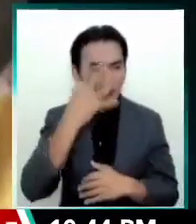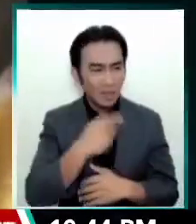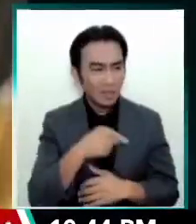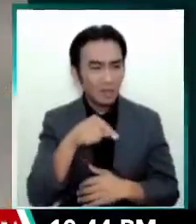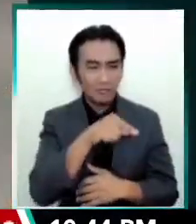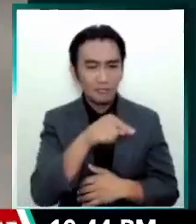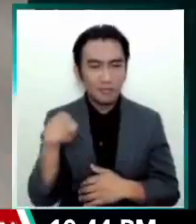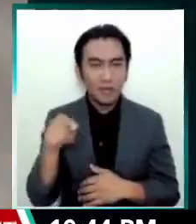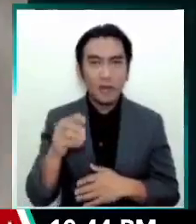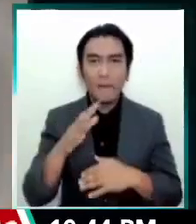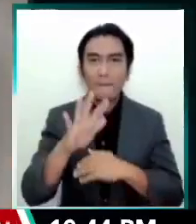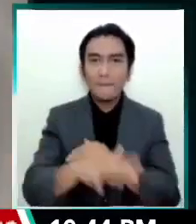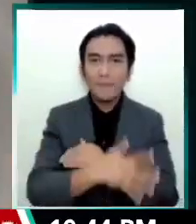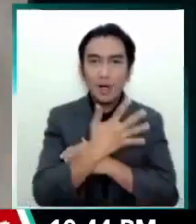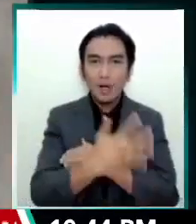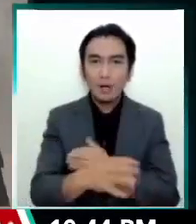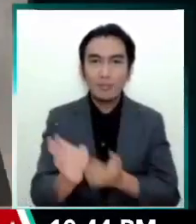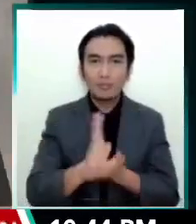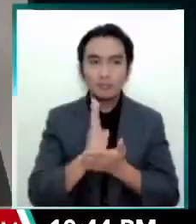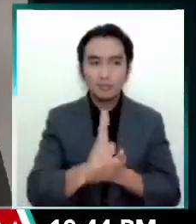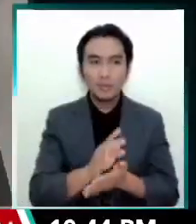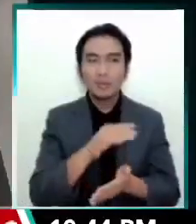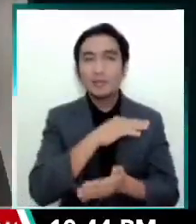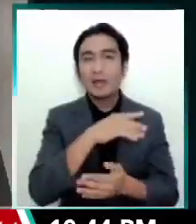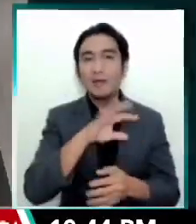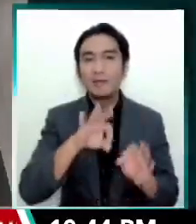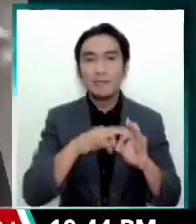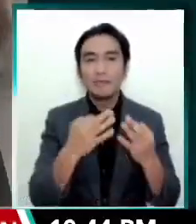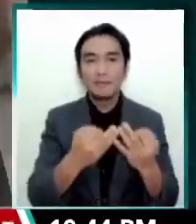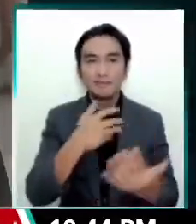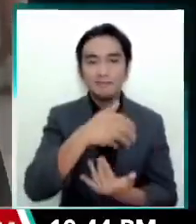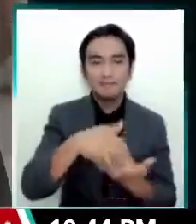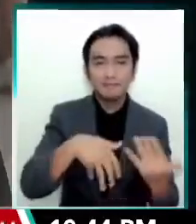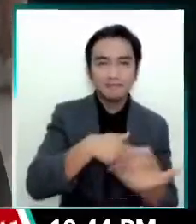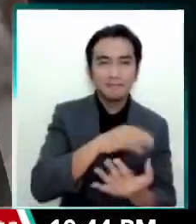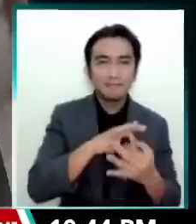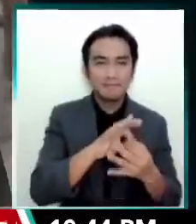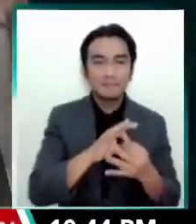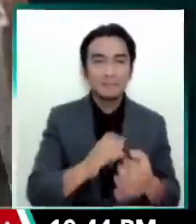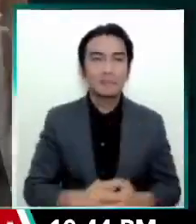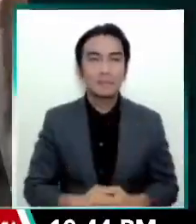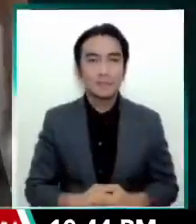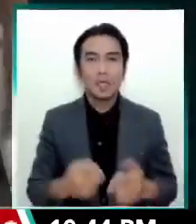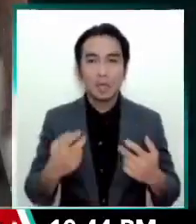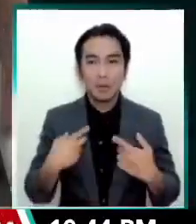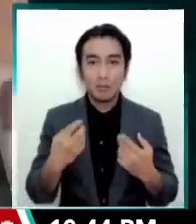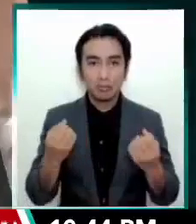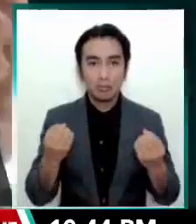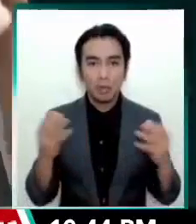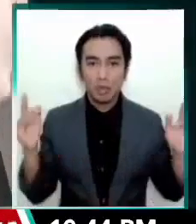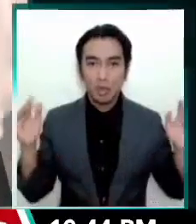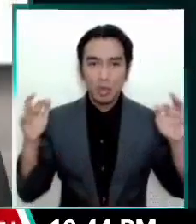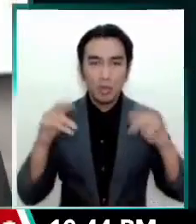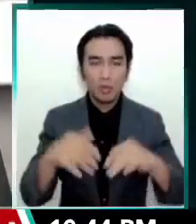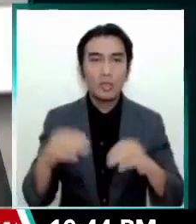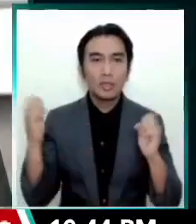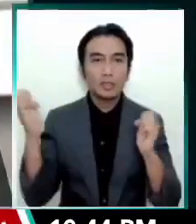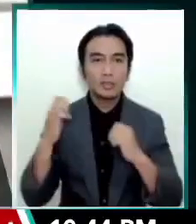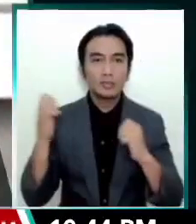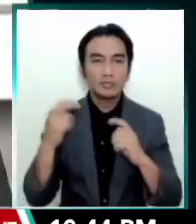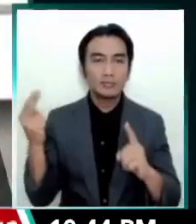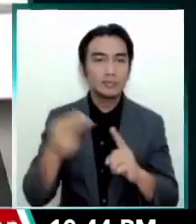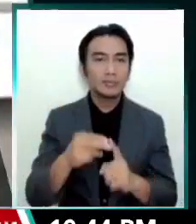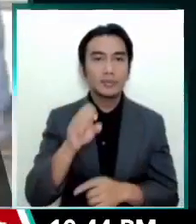ngayon namin. Ayon sa Malay LGU, nasa 5,000 hanggang 6,000 daily tourist arrivals ang kanilang inaasahan hanggang Sabado. Dahil